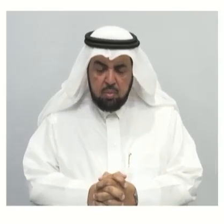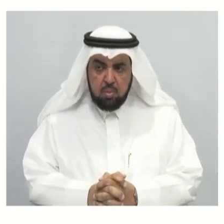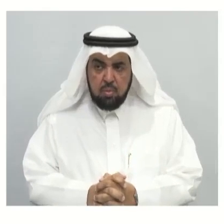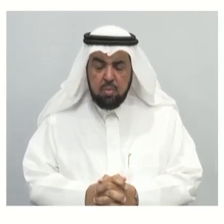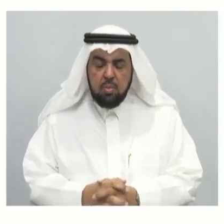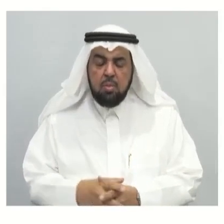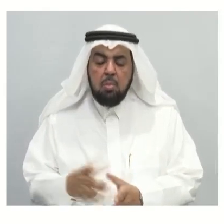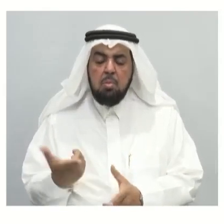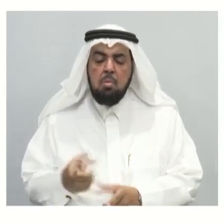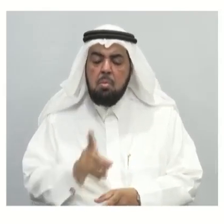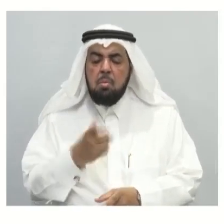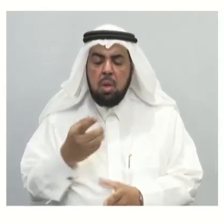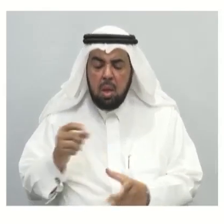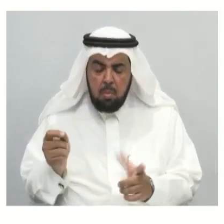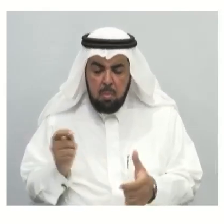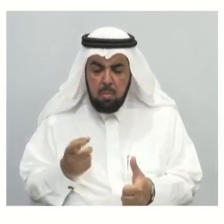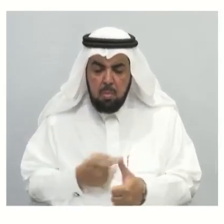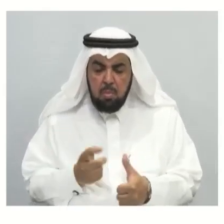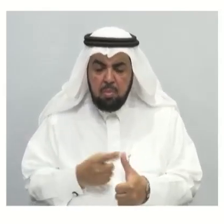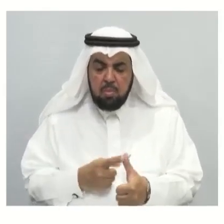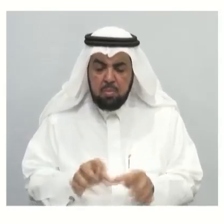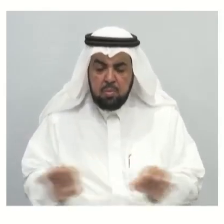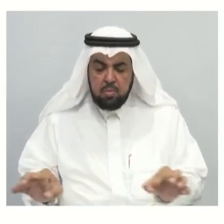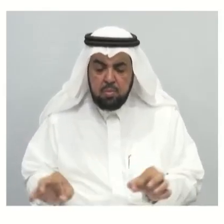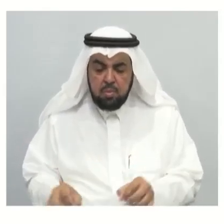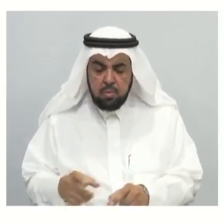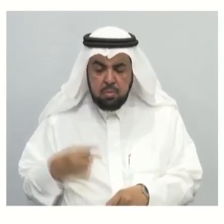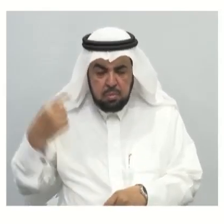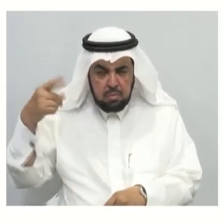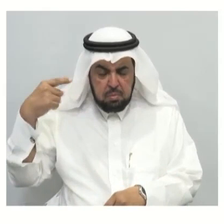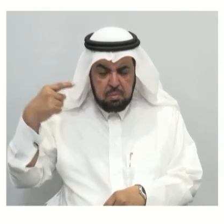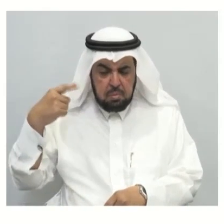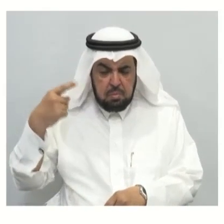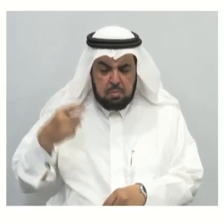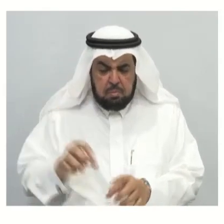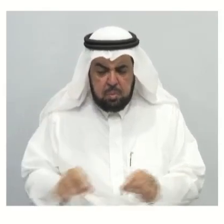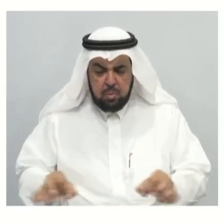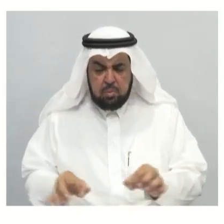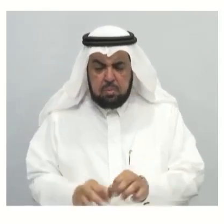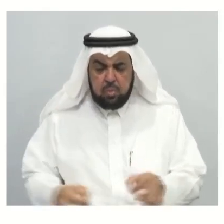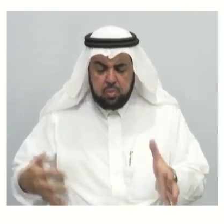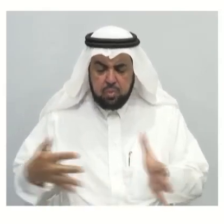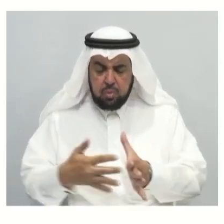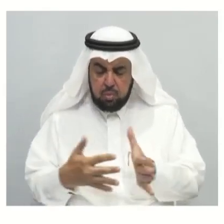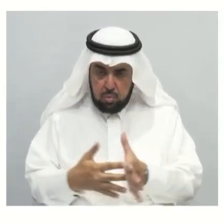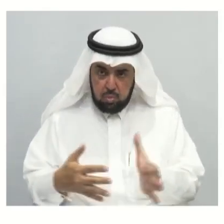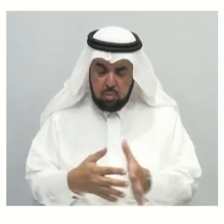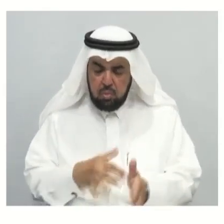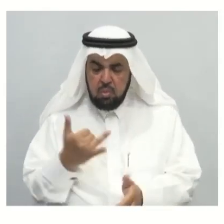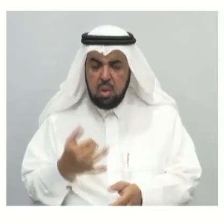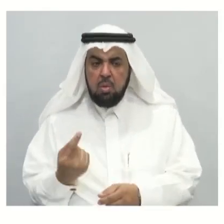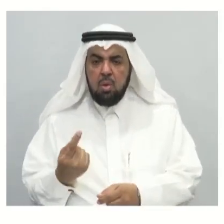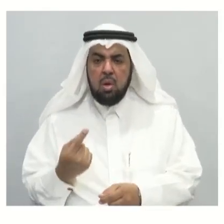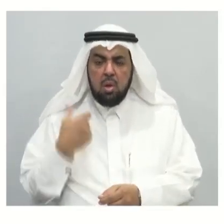متى بدات هذه او نشات هذه الفكره بانشاء كيان عربي